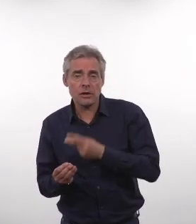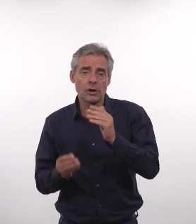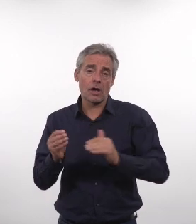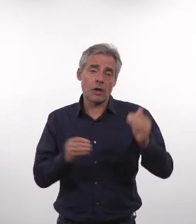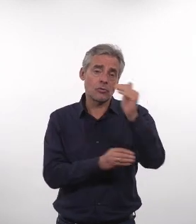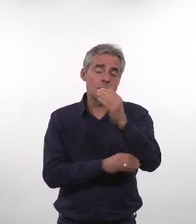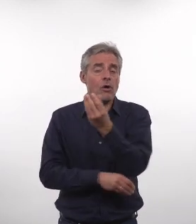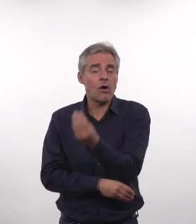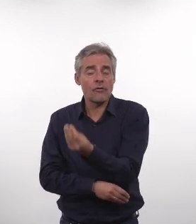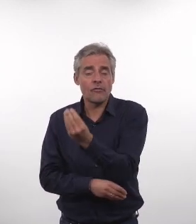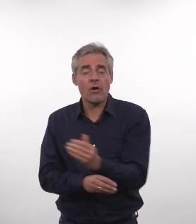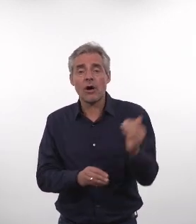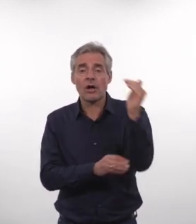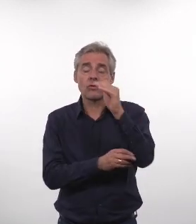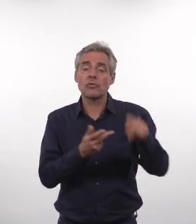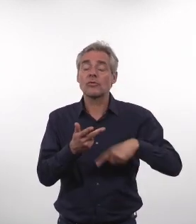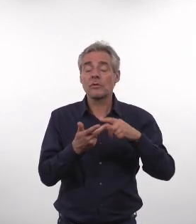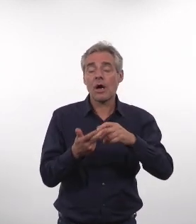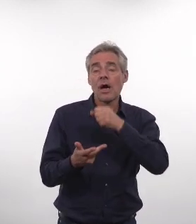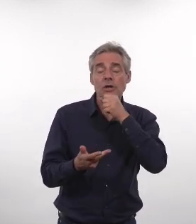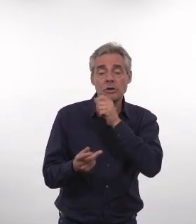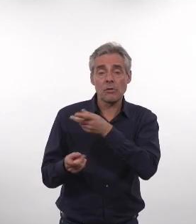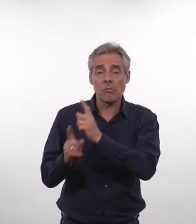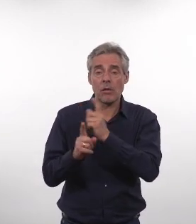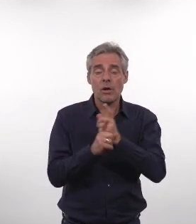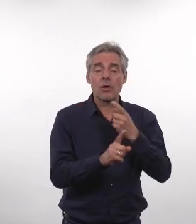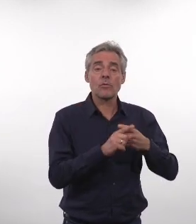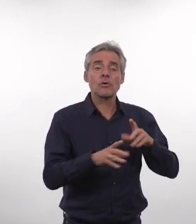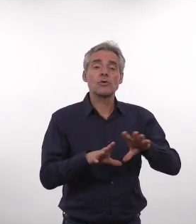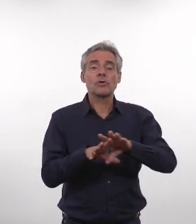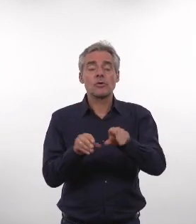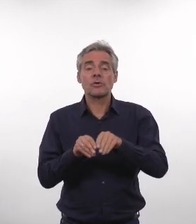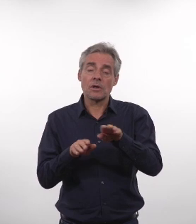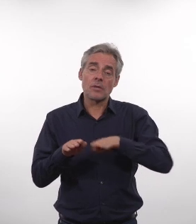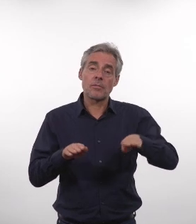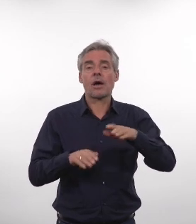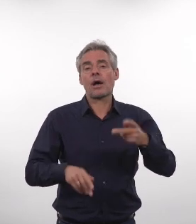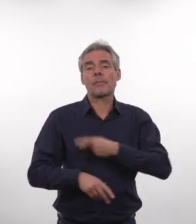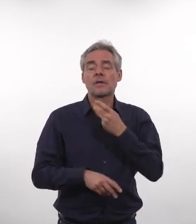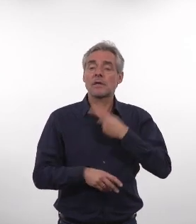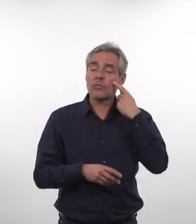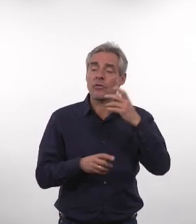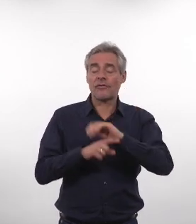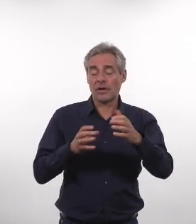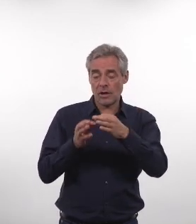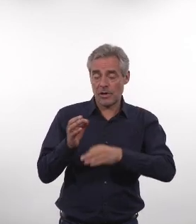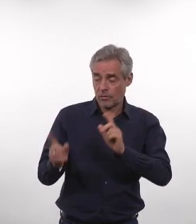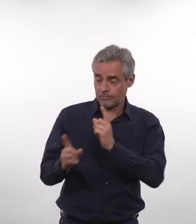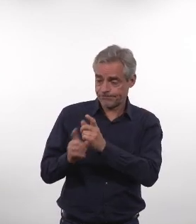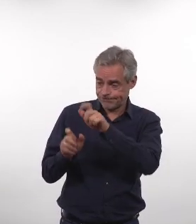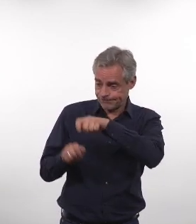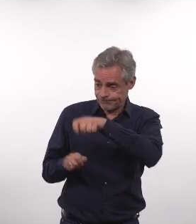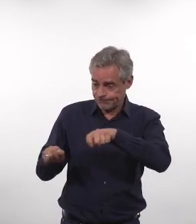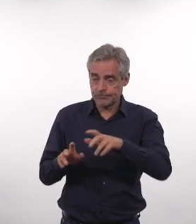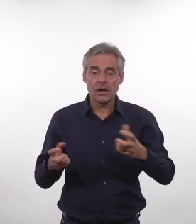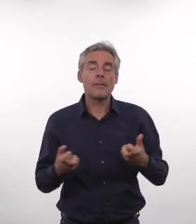et de gériatrie. Et on a également une équipe paramédicale qui reçoit pour des consultations de bilan. Pour